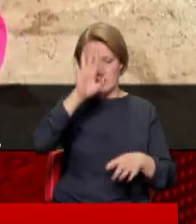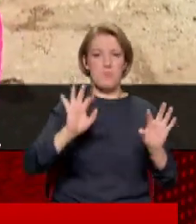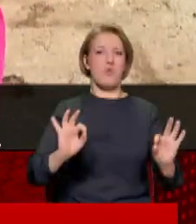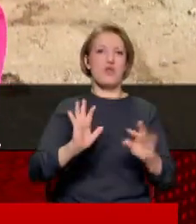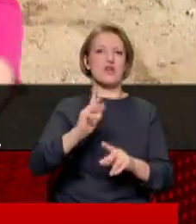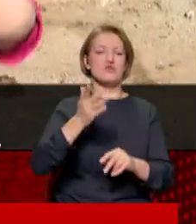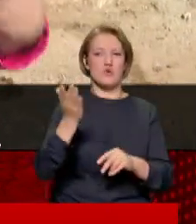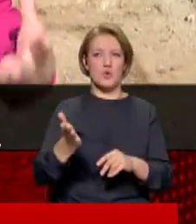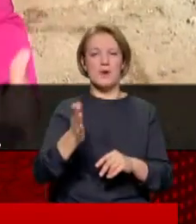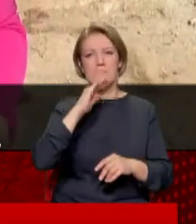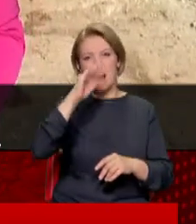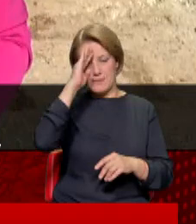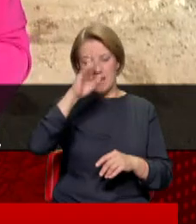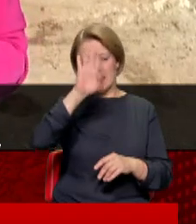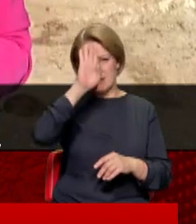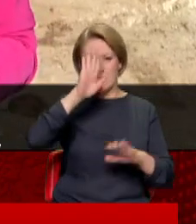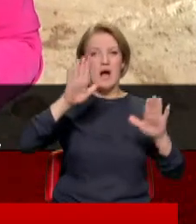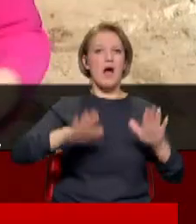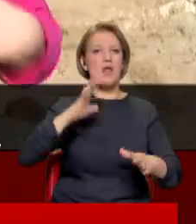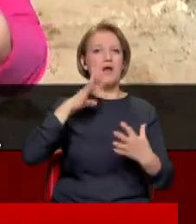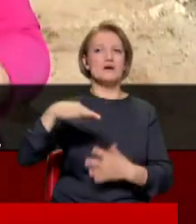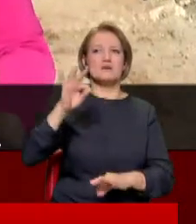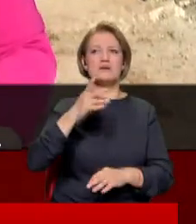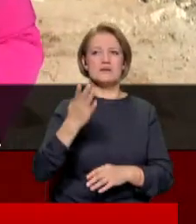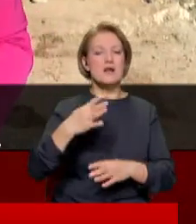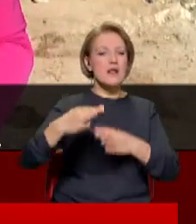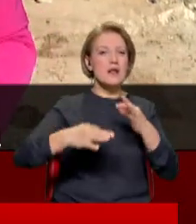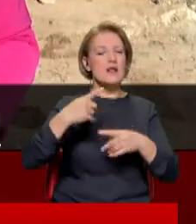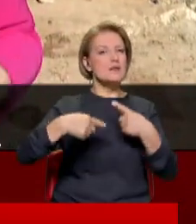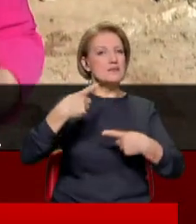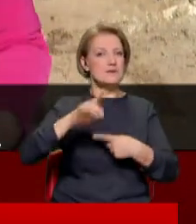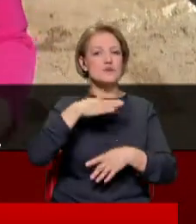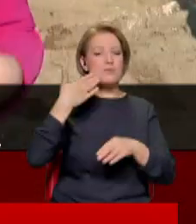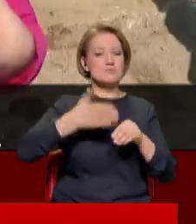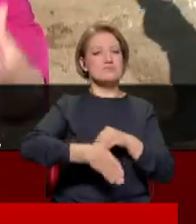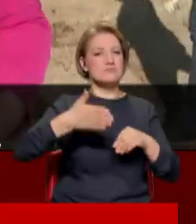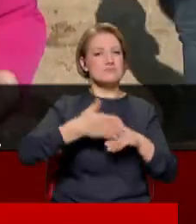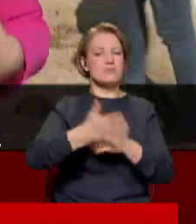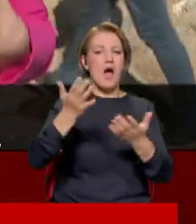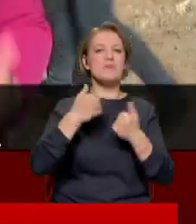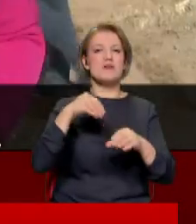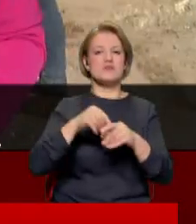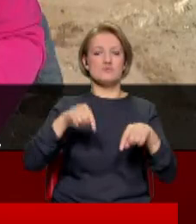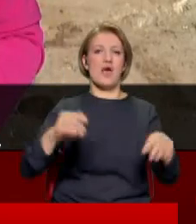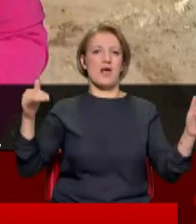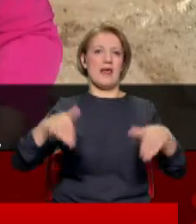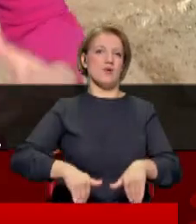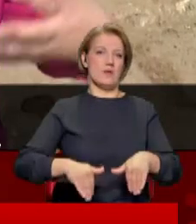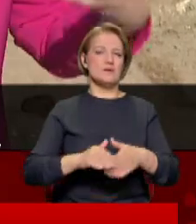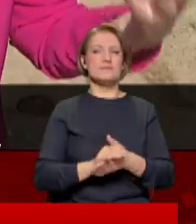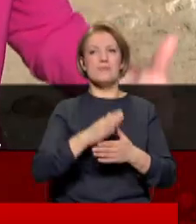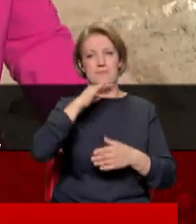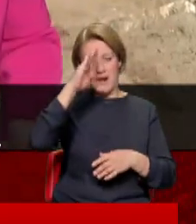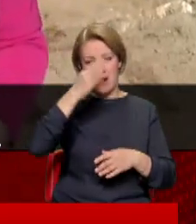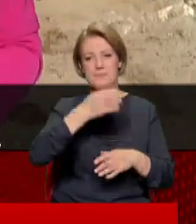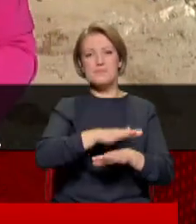böyle geçiyor. Bayramda İstanbul'da kalanlar ritüelleri gerçekleştiriyorlar. Kurbanlıklarını almak için buraya geliyorlar.